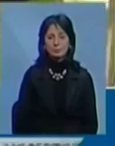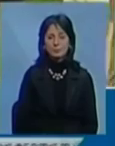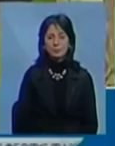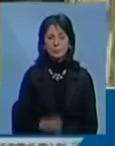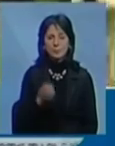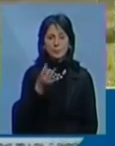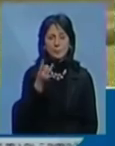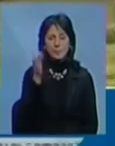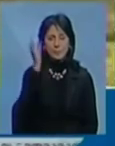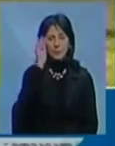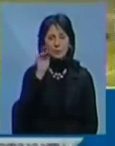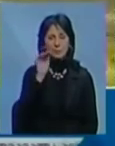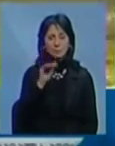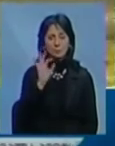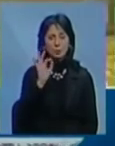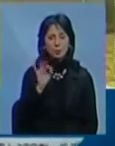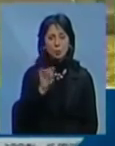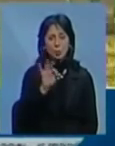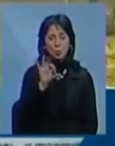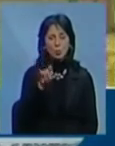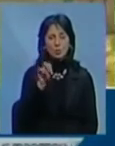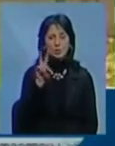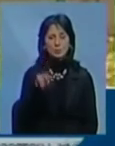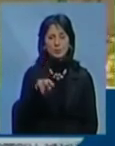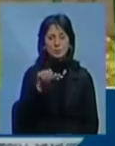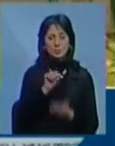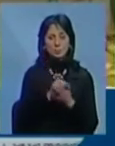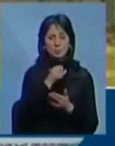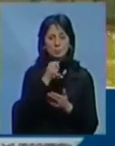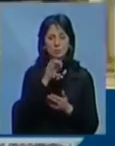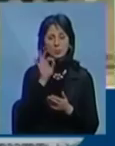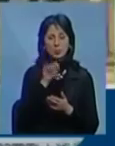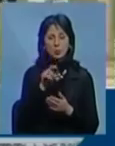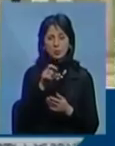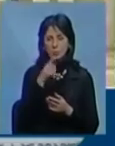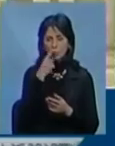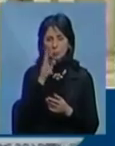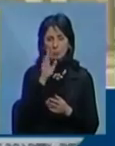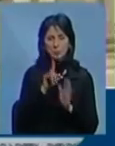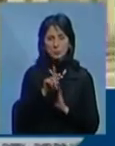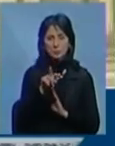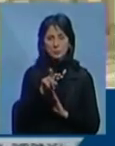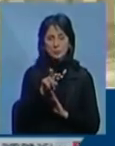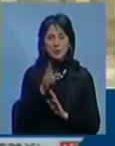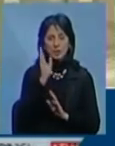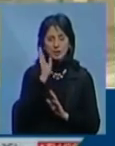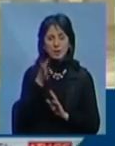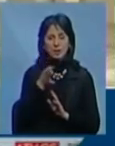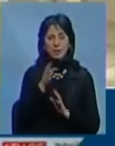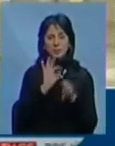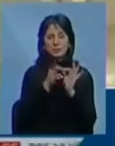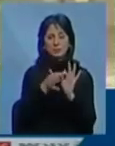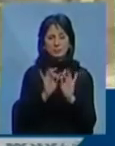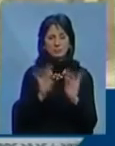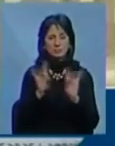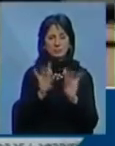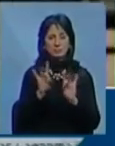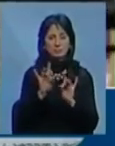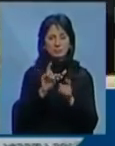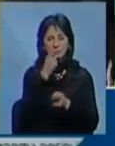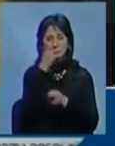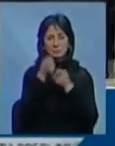მე კიდევ ერთხელ შეგახსენებთ რომ სწორედ აღნიშნულ ბრიფინგზე რომელიც რამდენიმე წუთში დაიწყება გახდება აღნიშნული